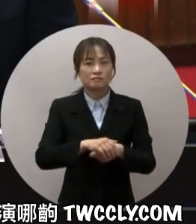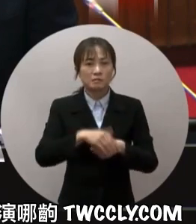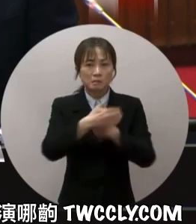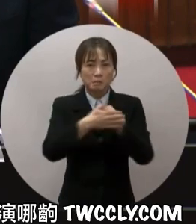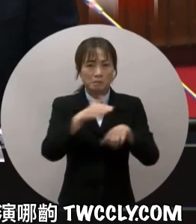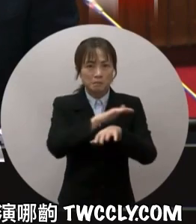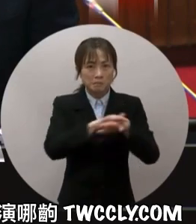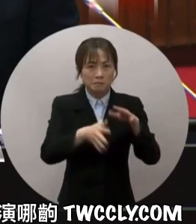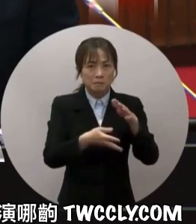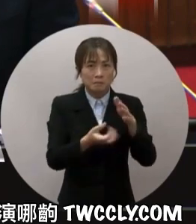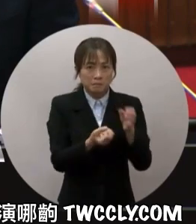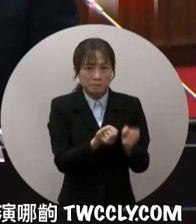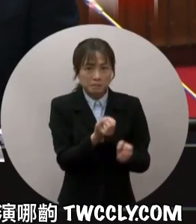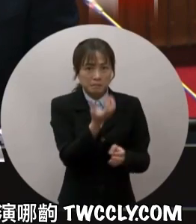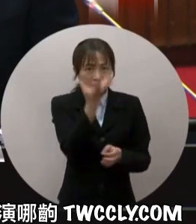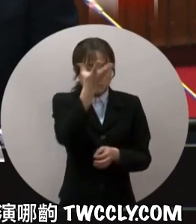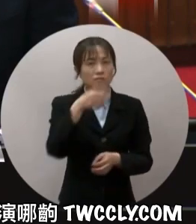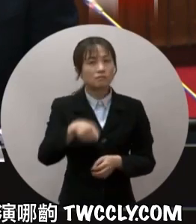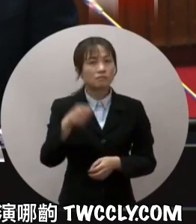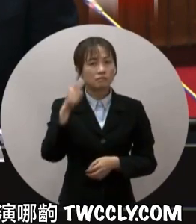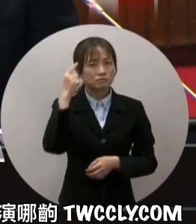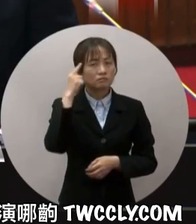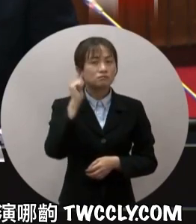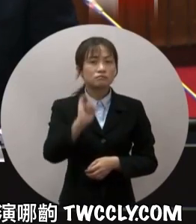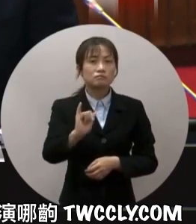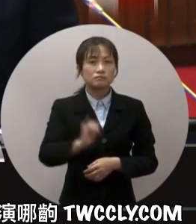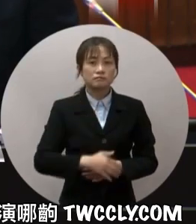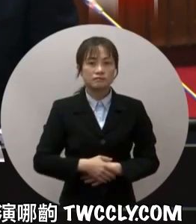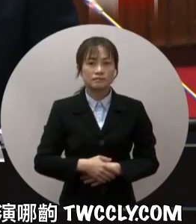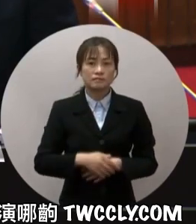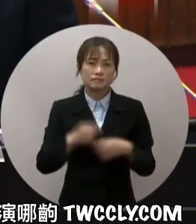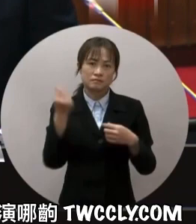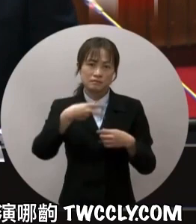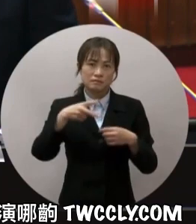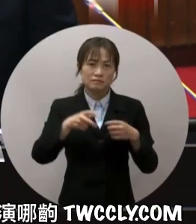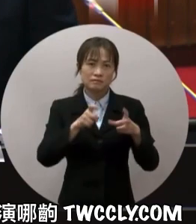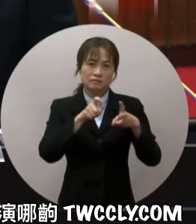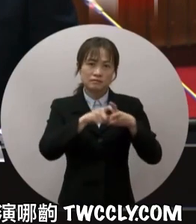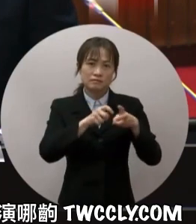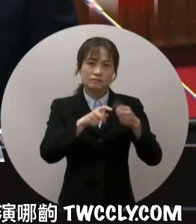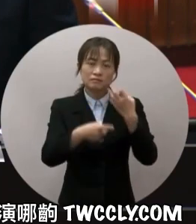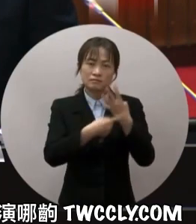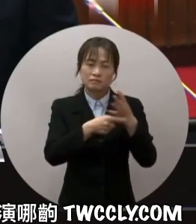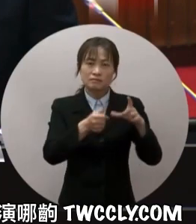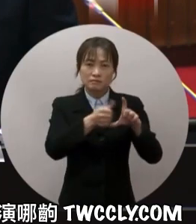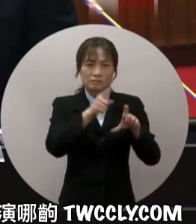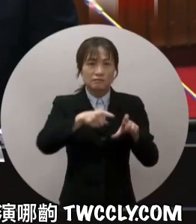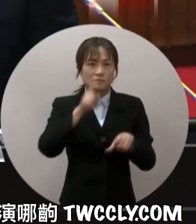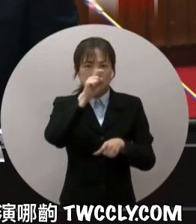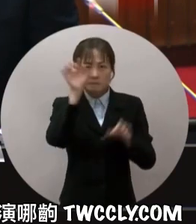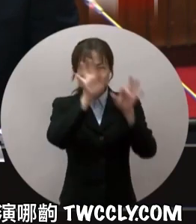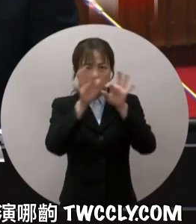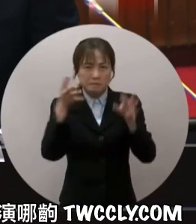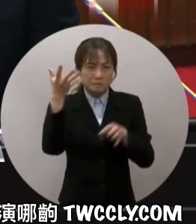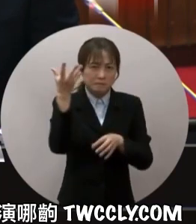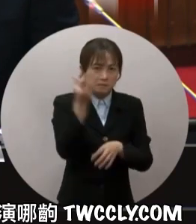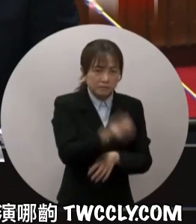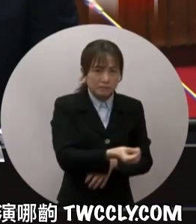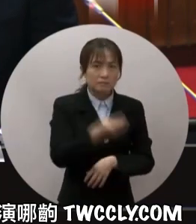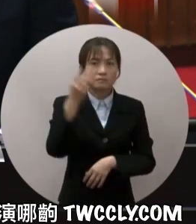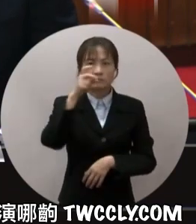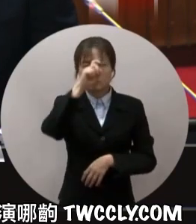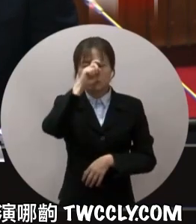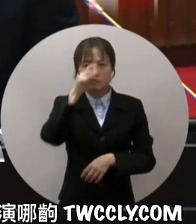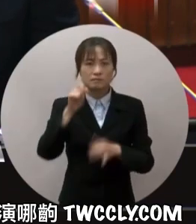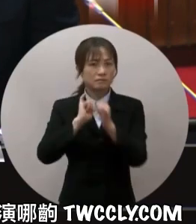其實我覺得都非常值得那邊是工業區我們一方面希望減少空屋希望大家多搭乘大眾運輸的運具一方面我們也希望他們